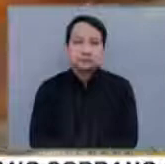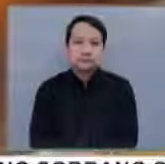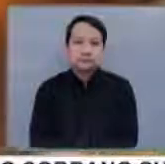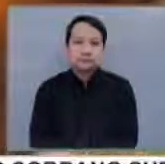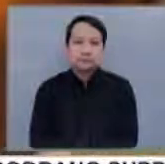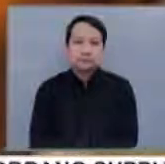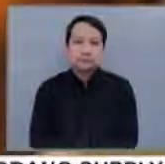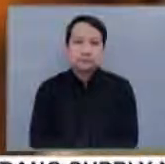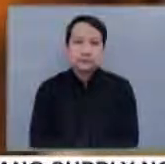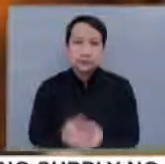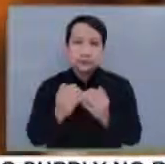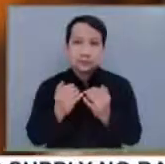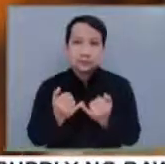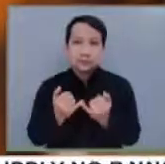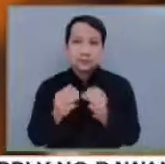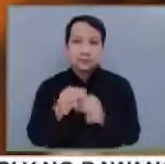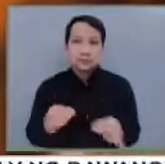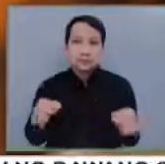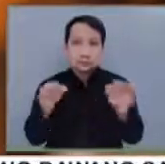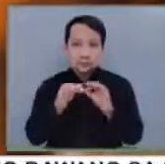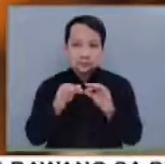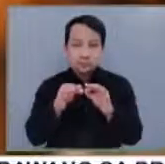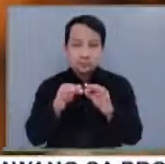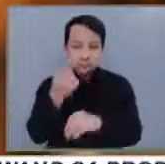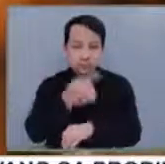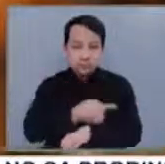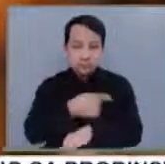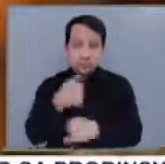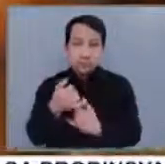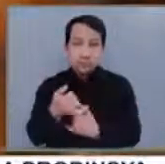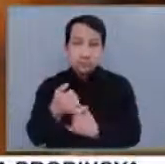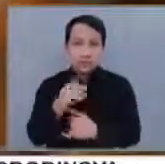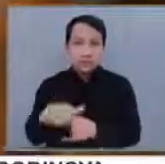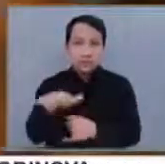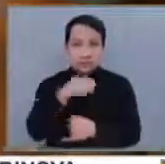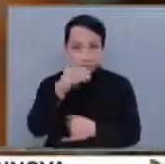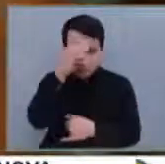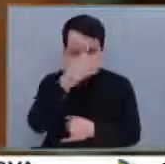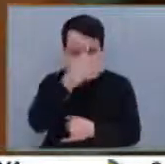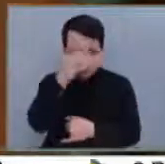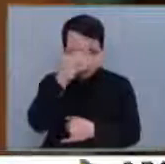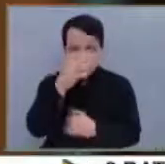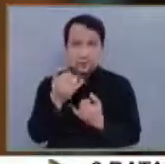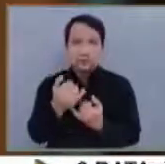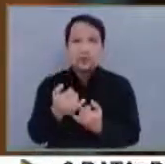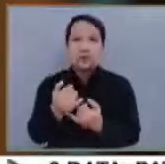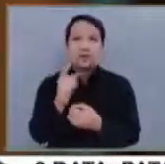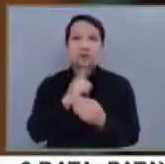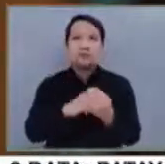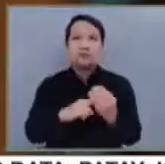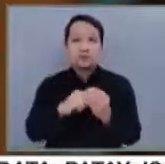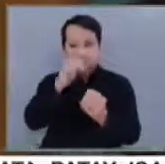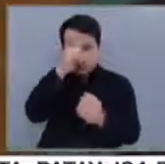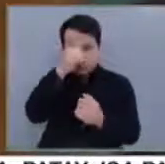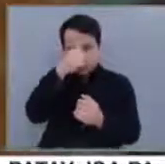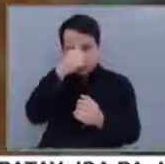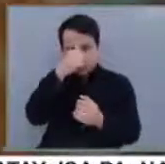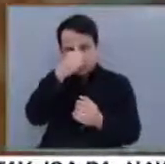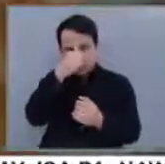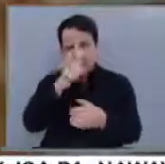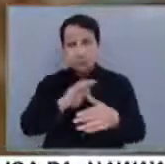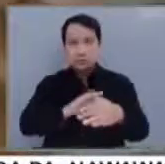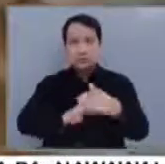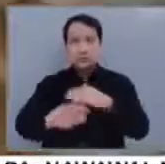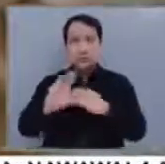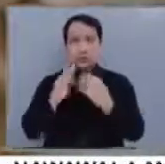Araw ay napaka-espesyal para sa ating mga kapatid na Katoliko dahil ngayon ay inaalala natin ang kapanganakan ni Blessed